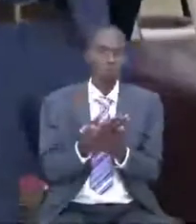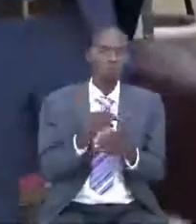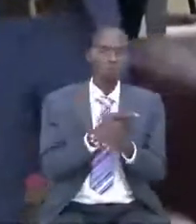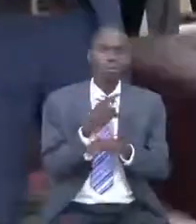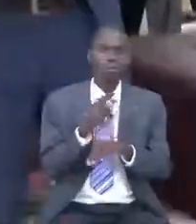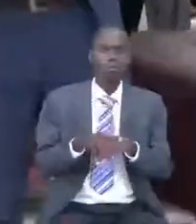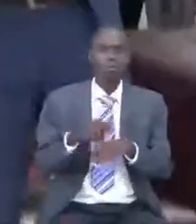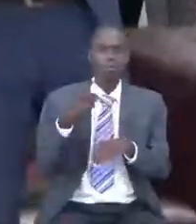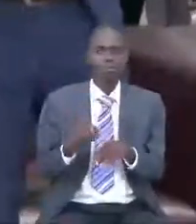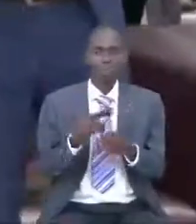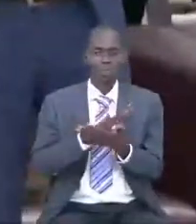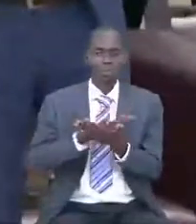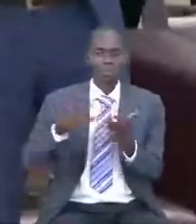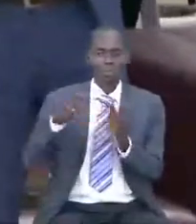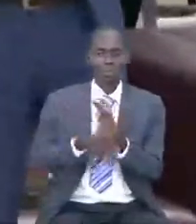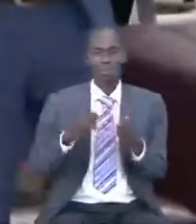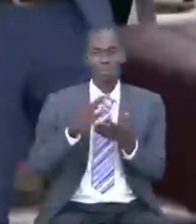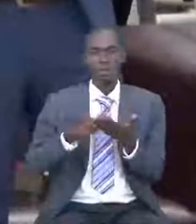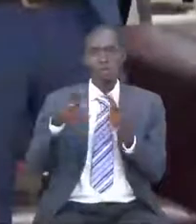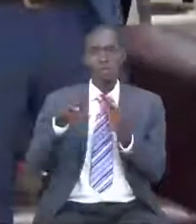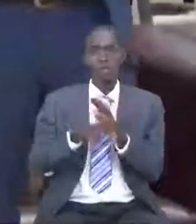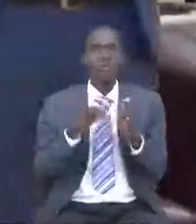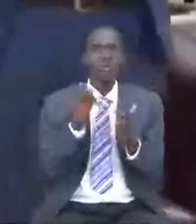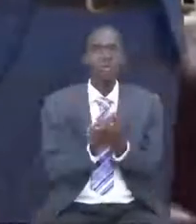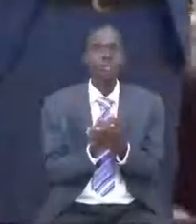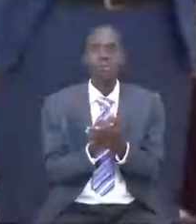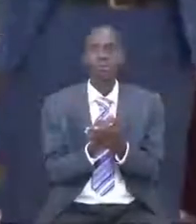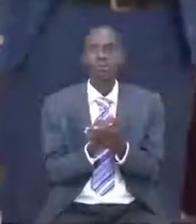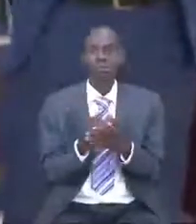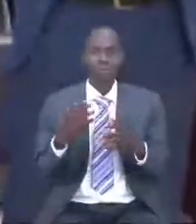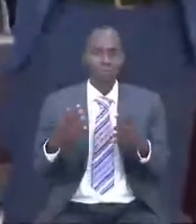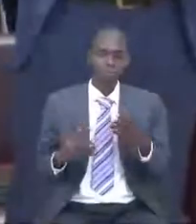bonne nature, la justice, le pardon,